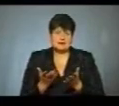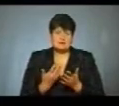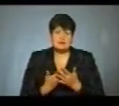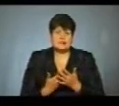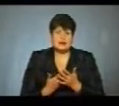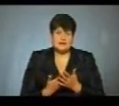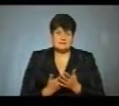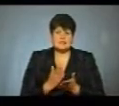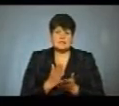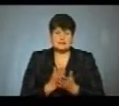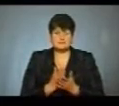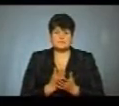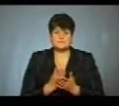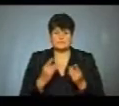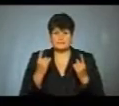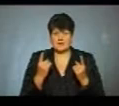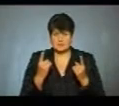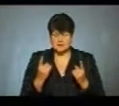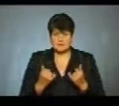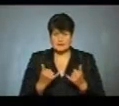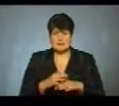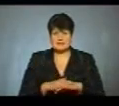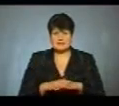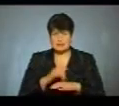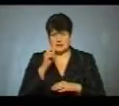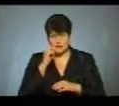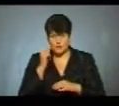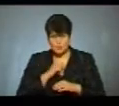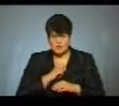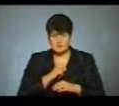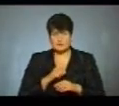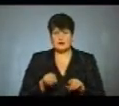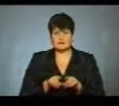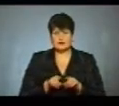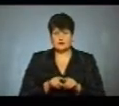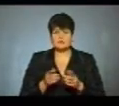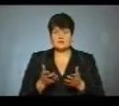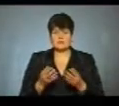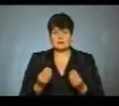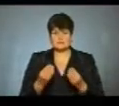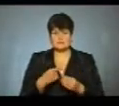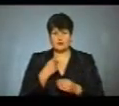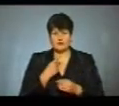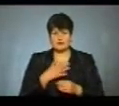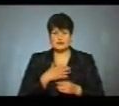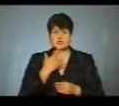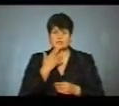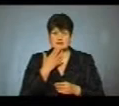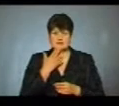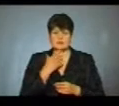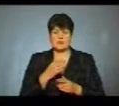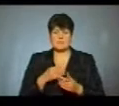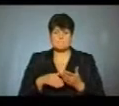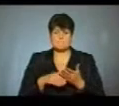є значимими для населення України, а також на які нам вказують наші іноземні партнери, наші